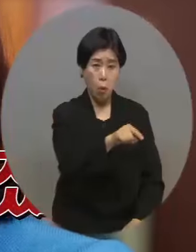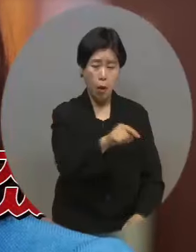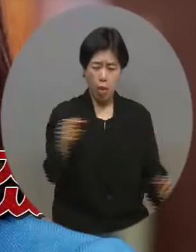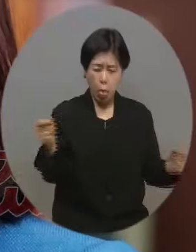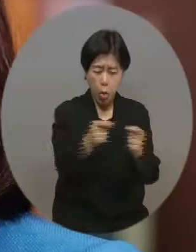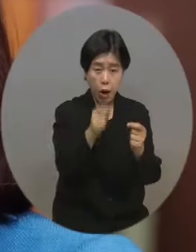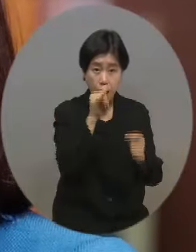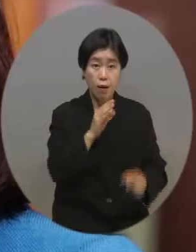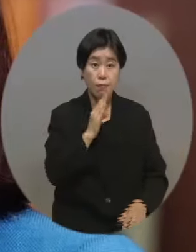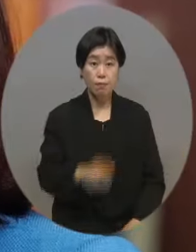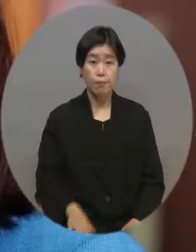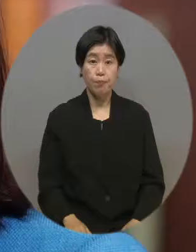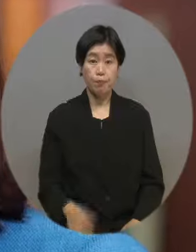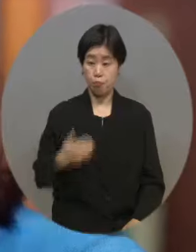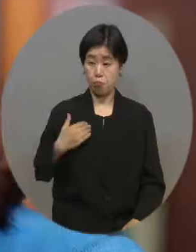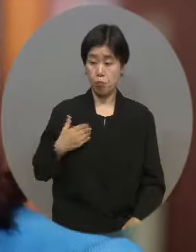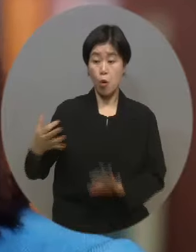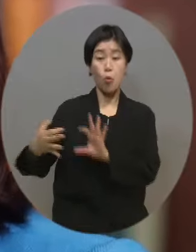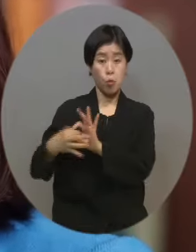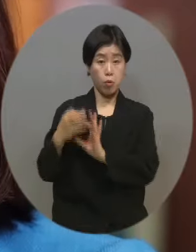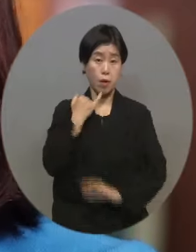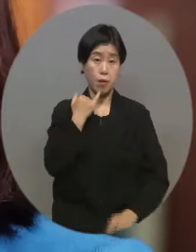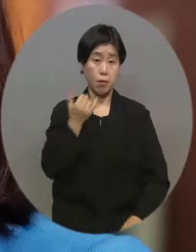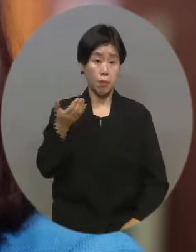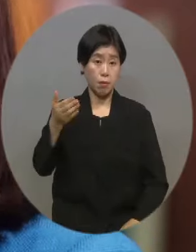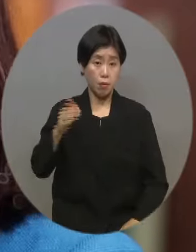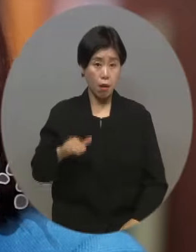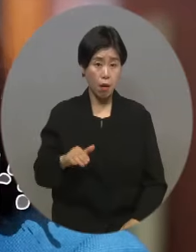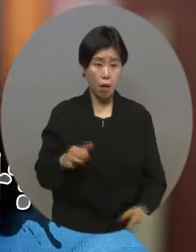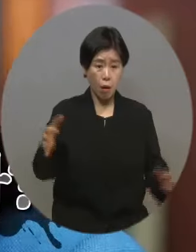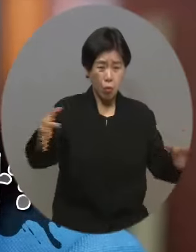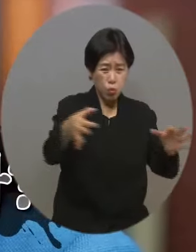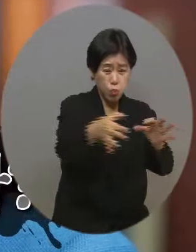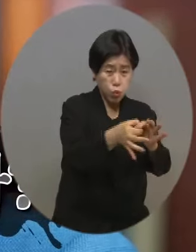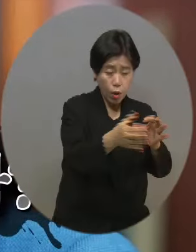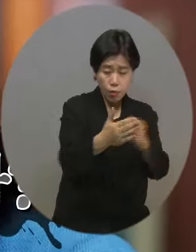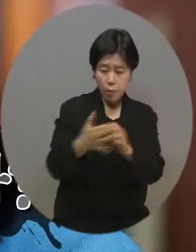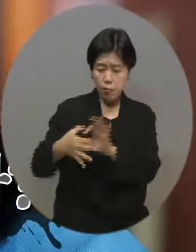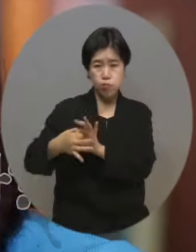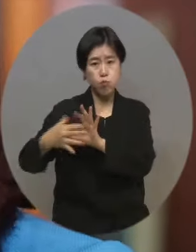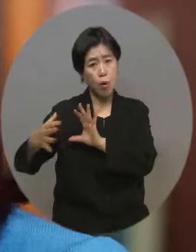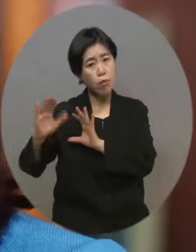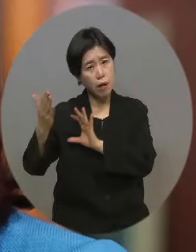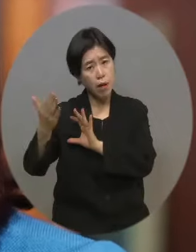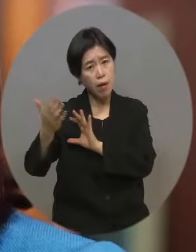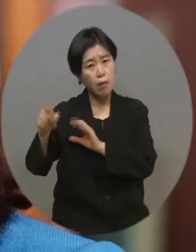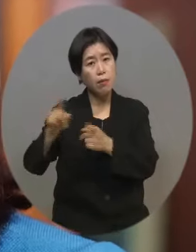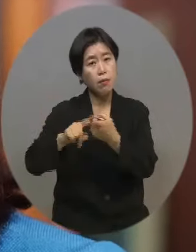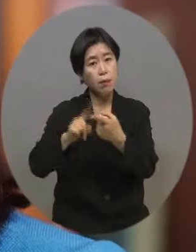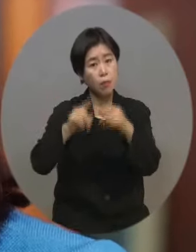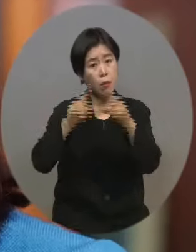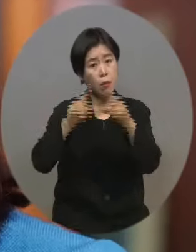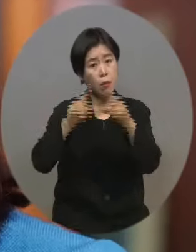사실 우리도 러시아랑 상당히 잘 지냈었는데 관계가 악화되고 있다는 평들이 많습니다. 이 관계들은 어떻게 저희가 봐야 될까요? 그러니까 지금